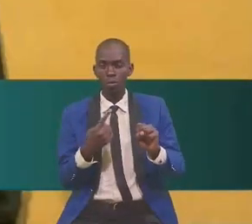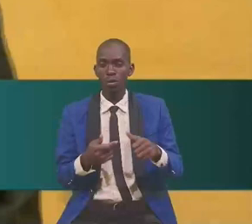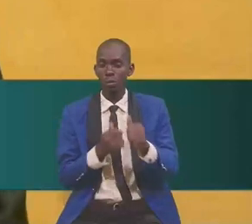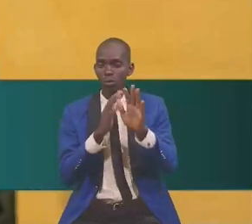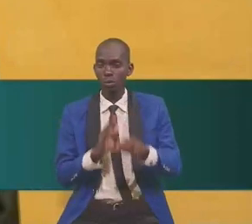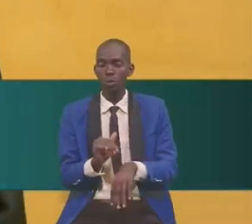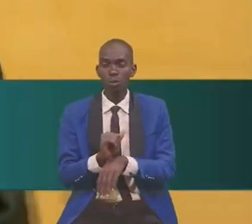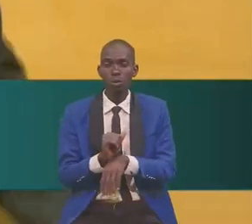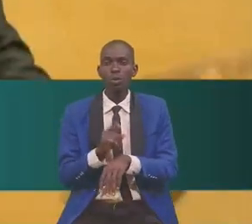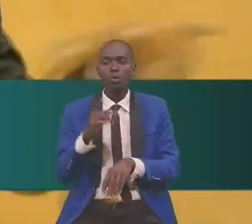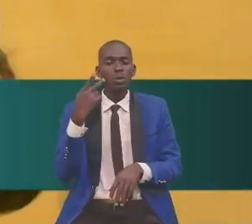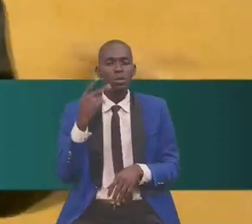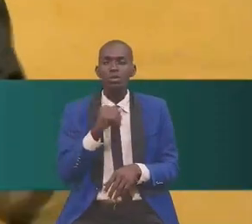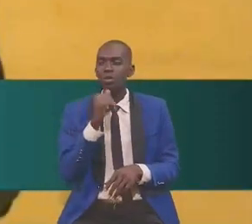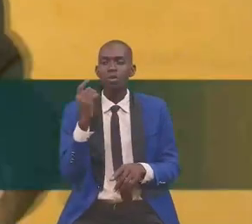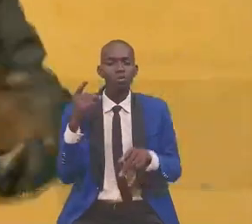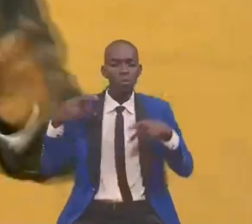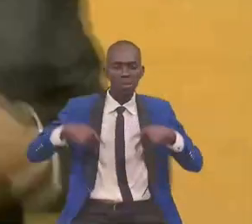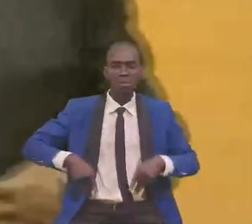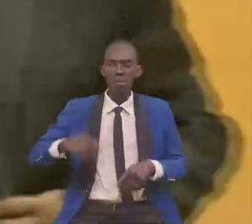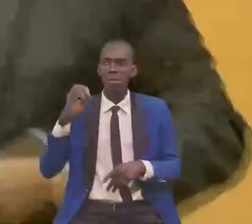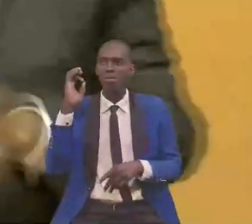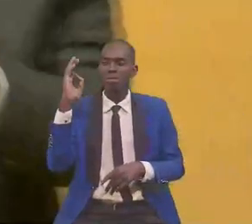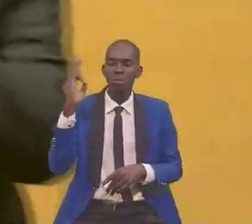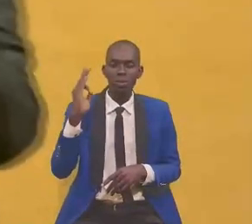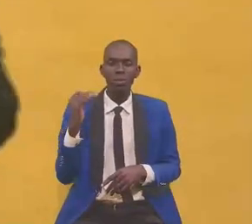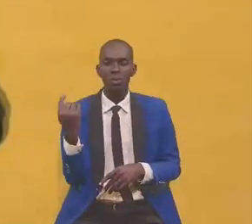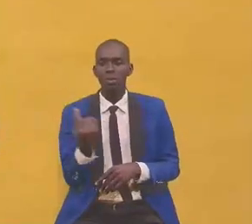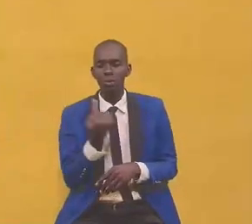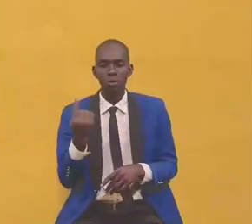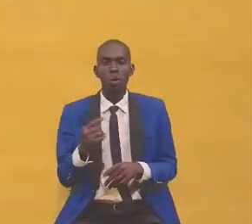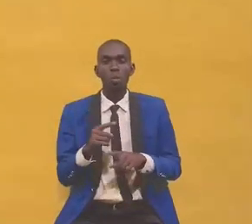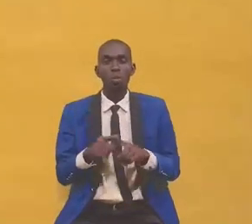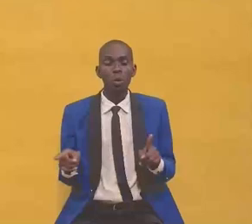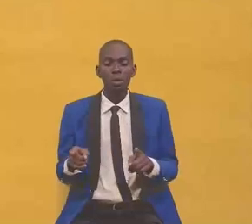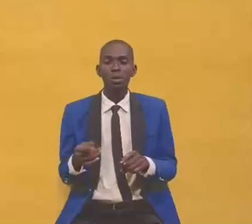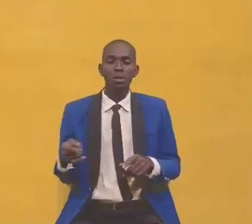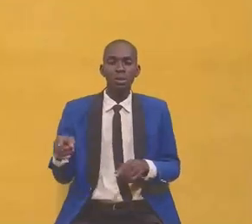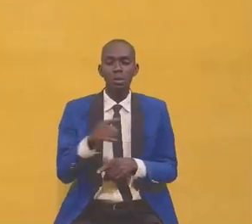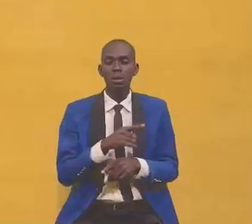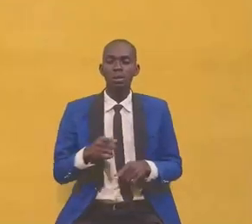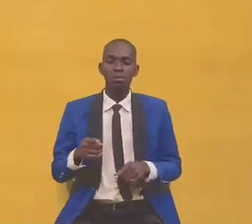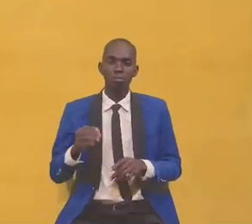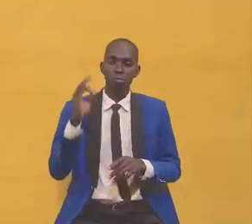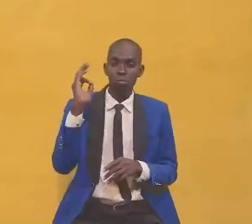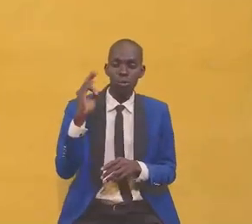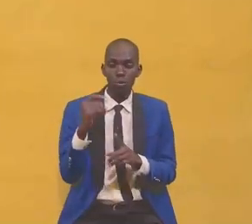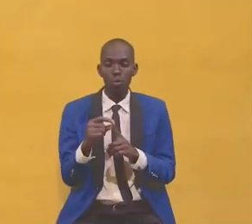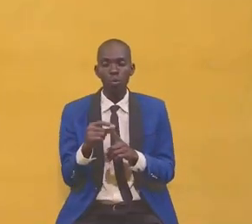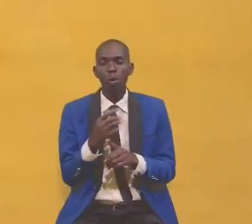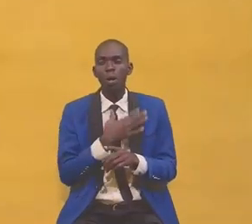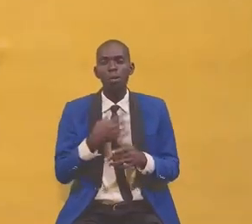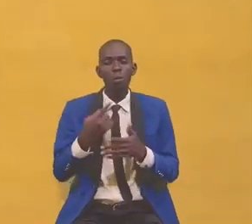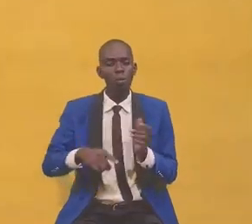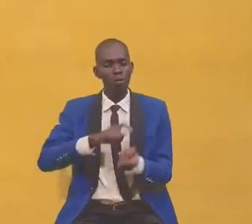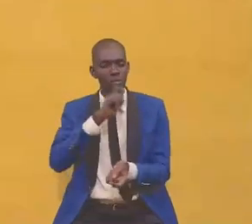étaient dispersés, ils allaient de lieu en lieu prêchant la bonne nouvelle. Cependant, ce qui a réellement bouleversé le monde, ce